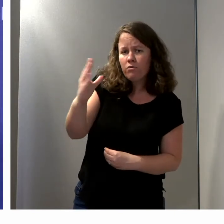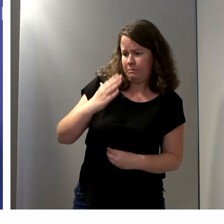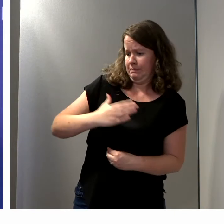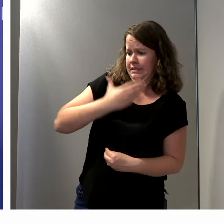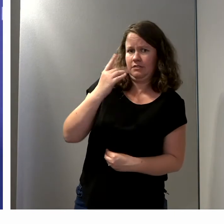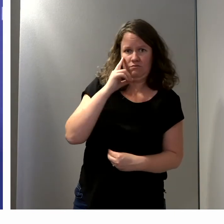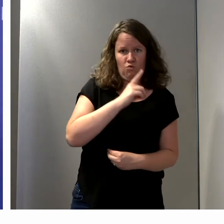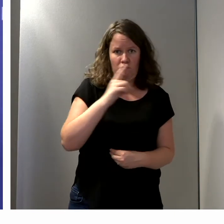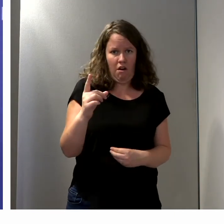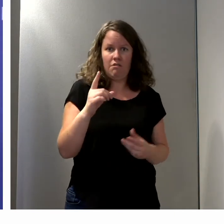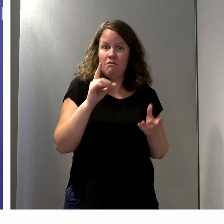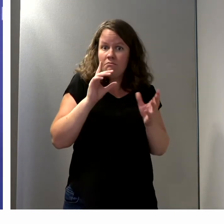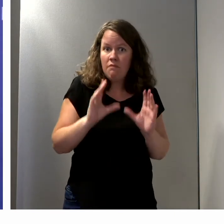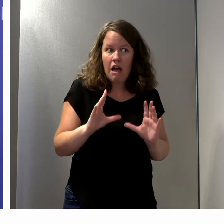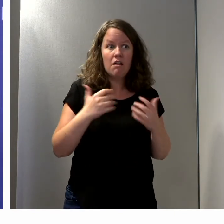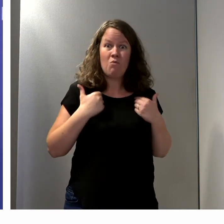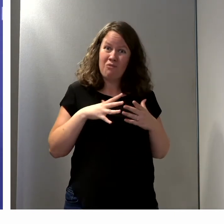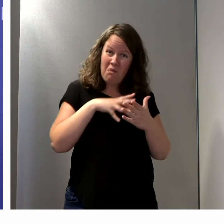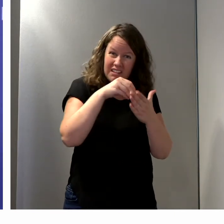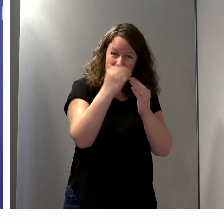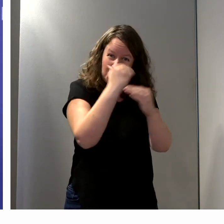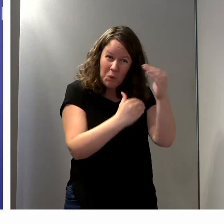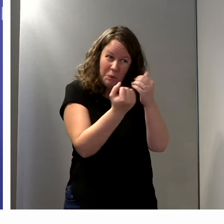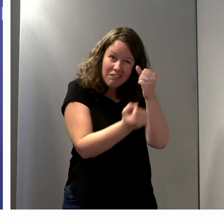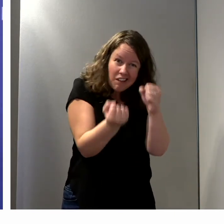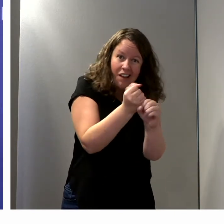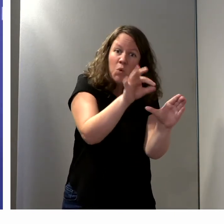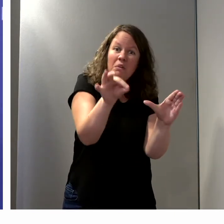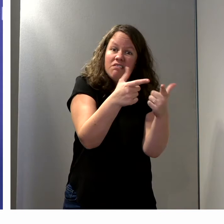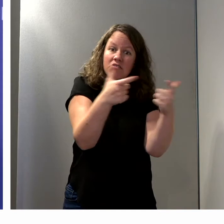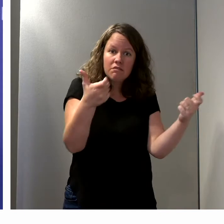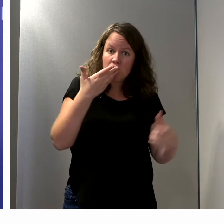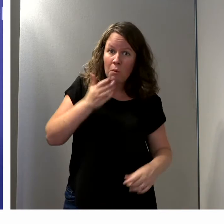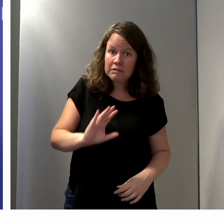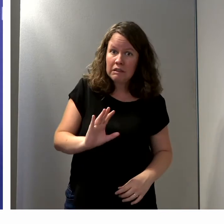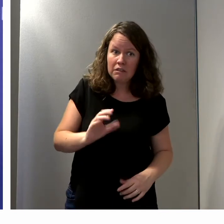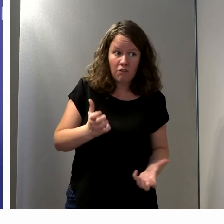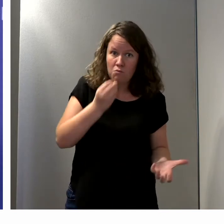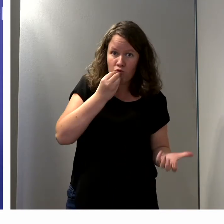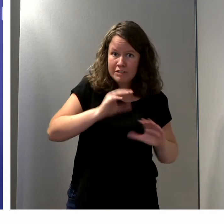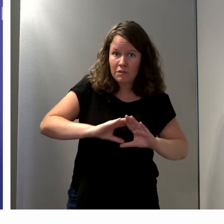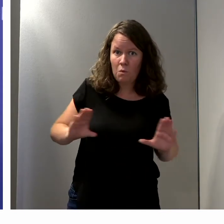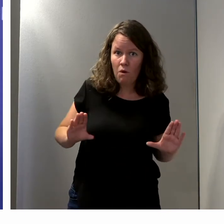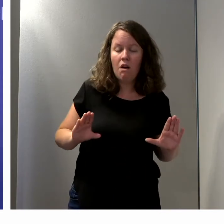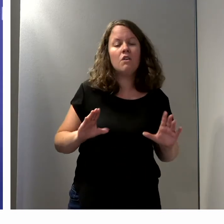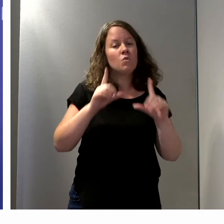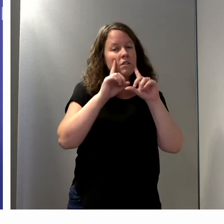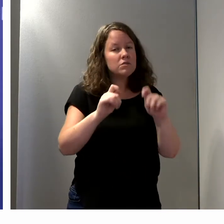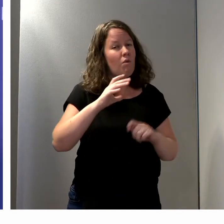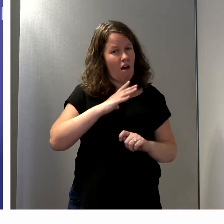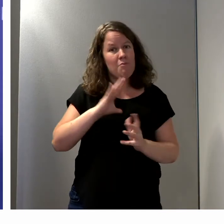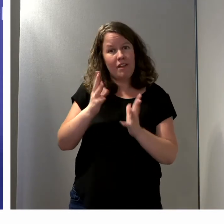pense qu'il y a des personnes en situation de handicap qui peuvent et qui doivent, si elles le souhaitent, s'impliquer dans la conception de services, de produits,